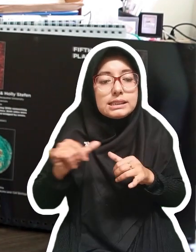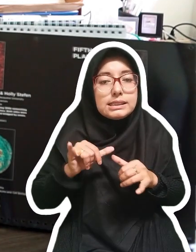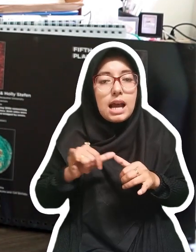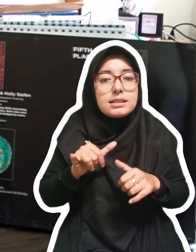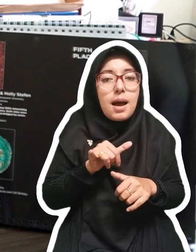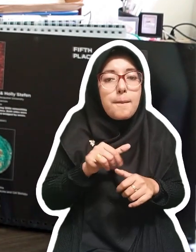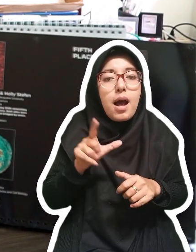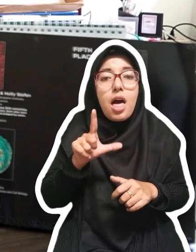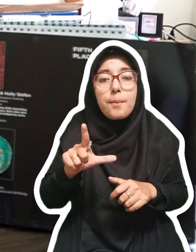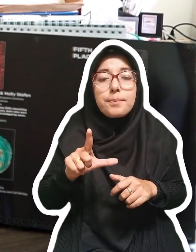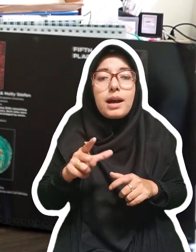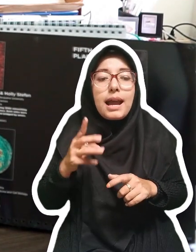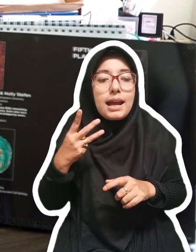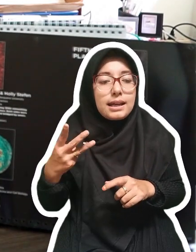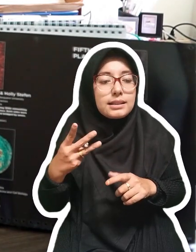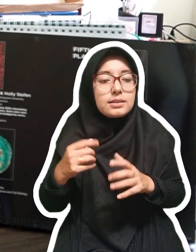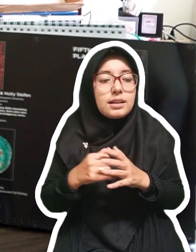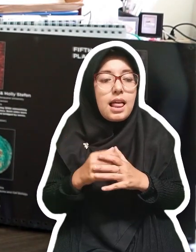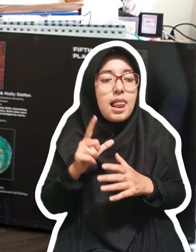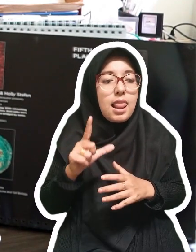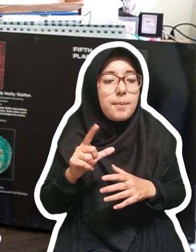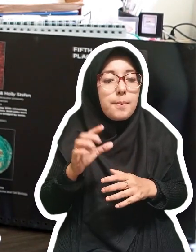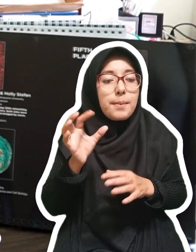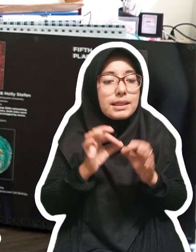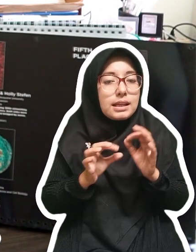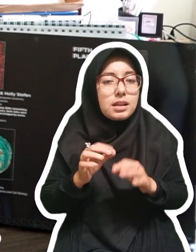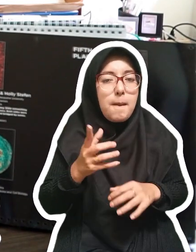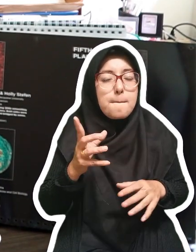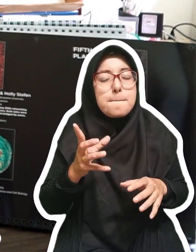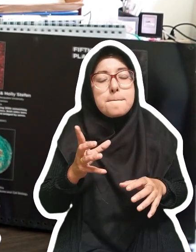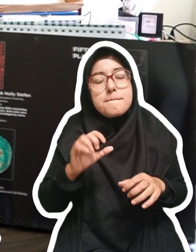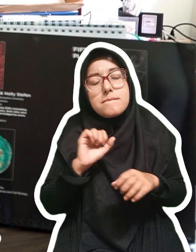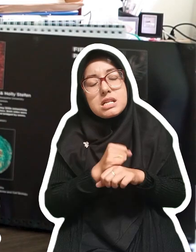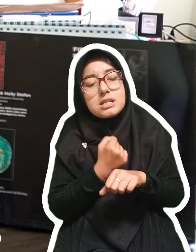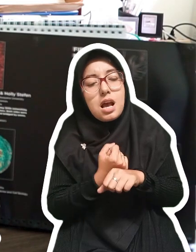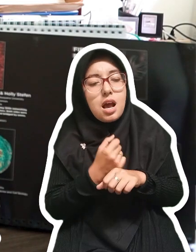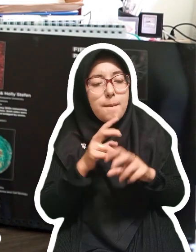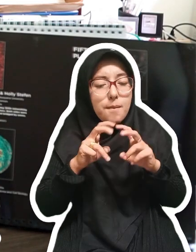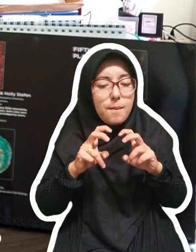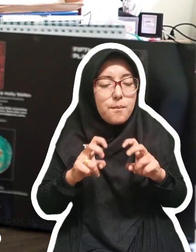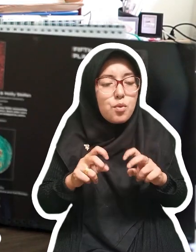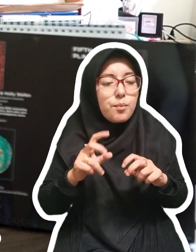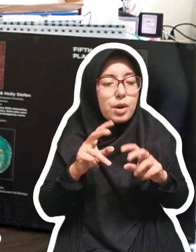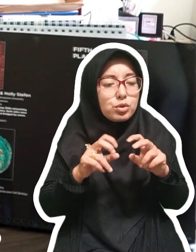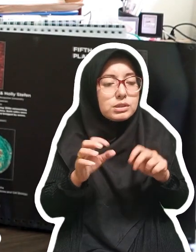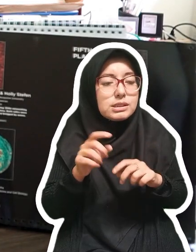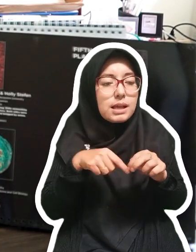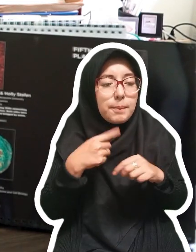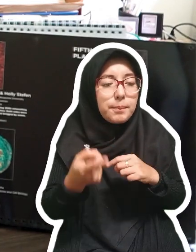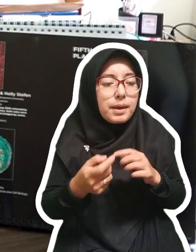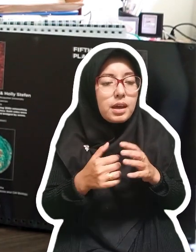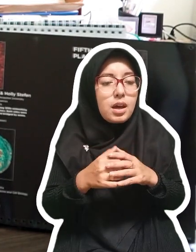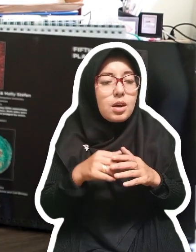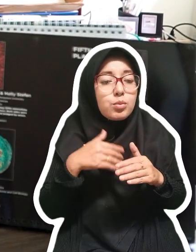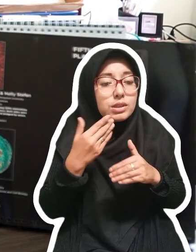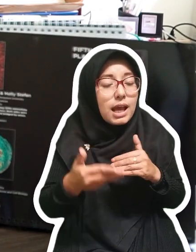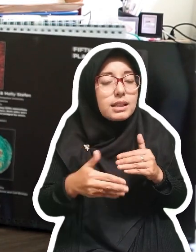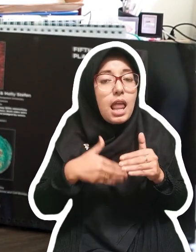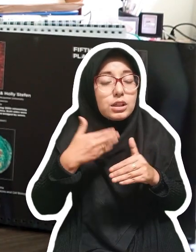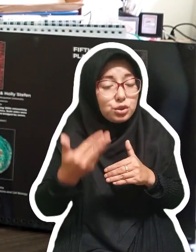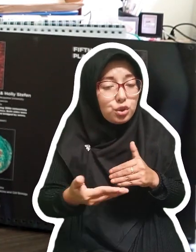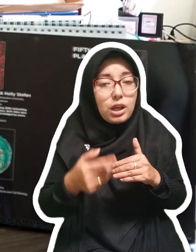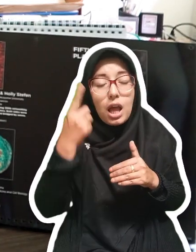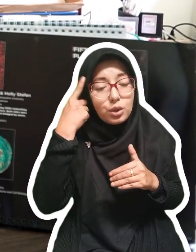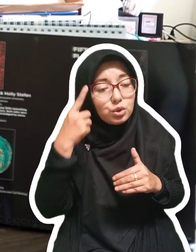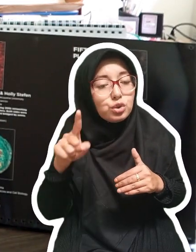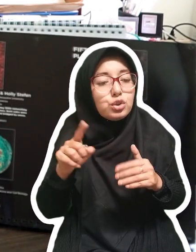lab bioteknologi, di mana lab bakteri hanya mampu menguji sampai dengan Salmonella sp, kemudian